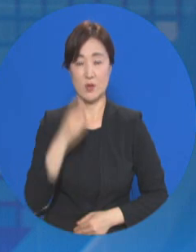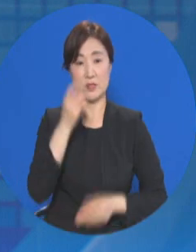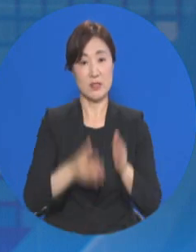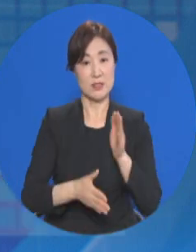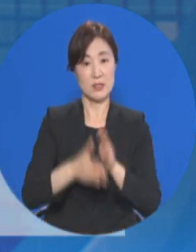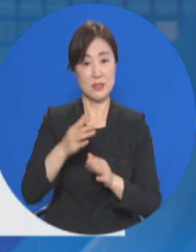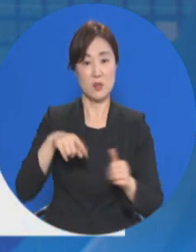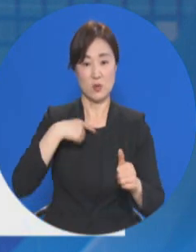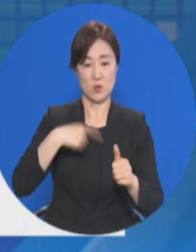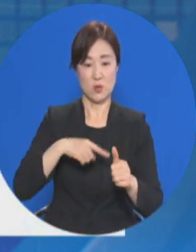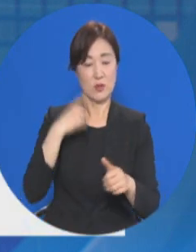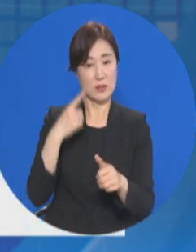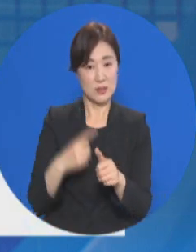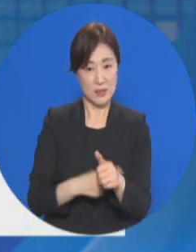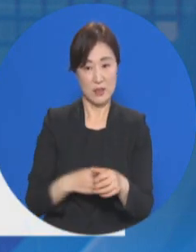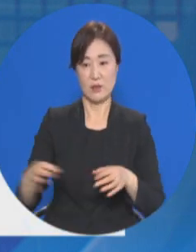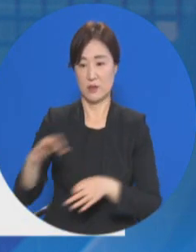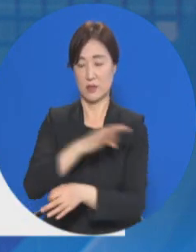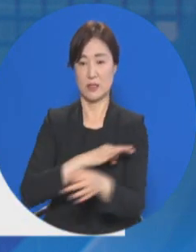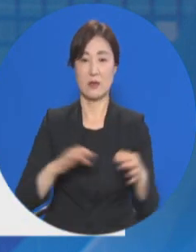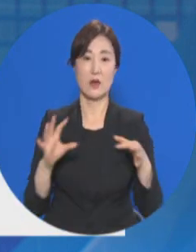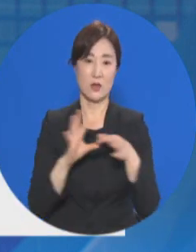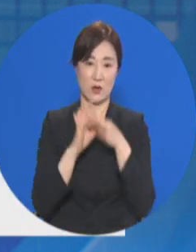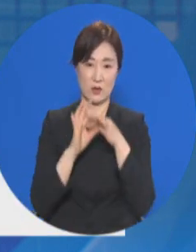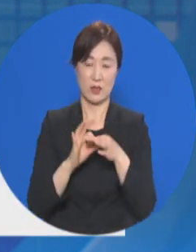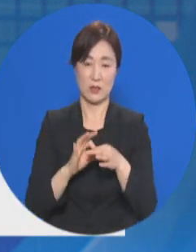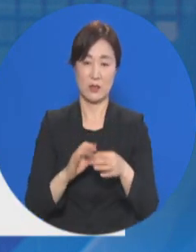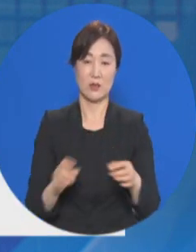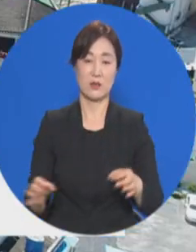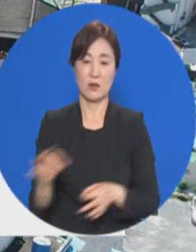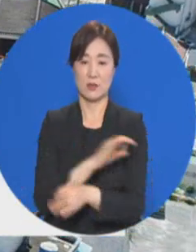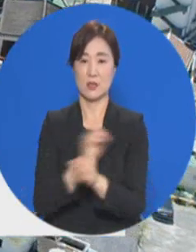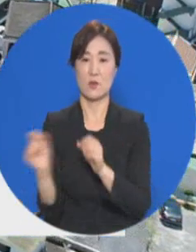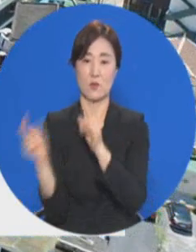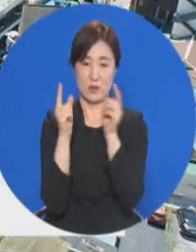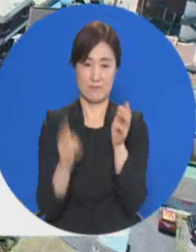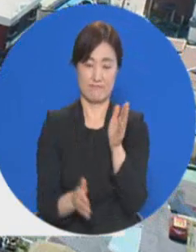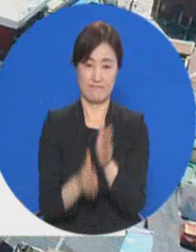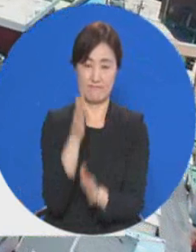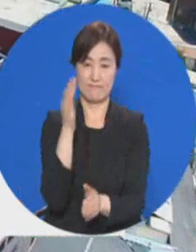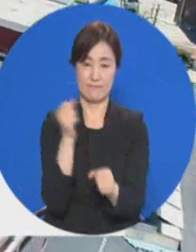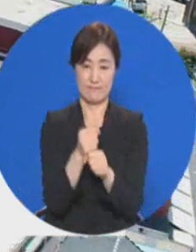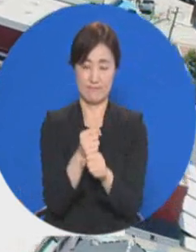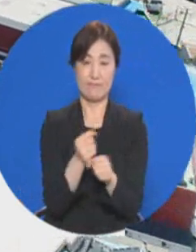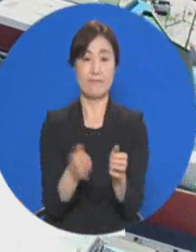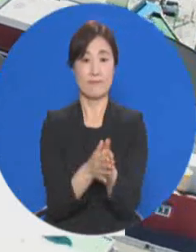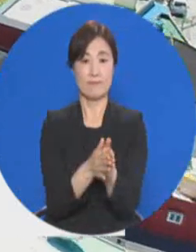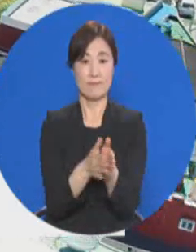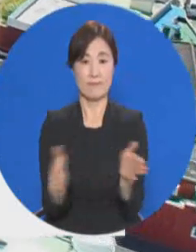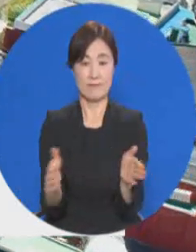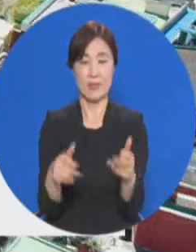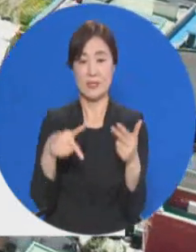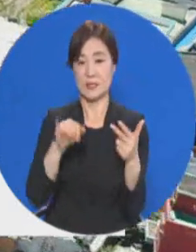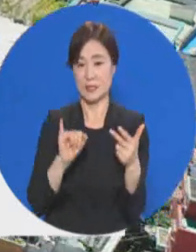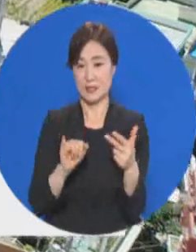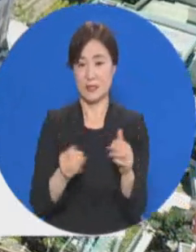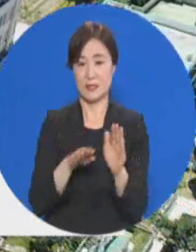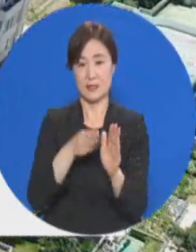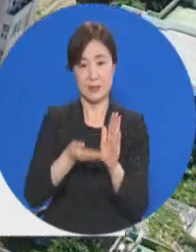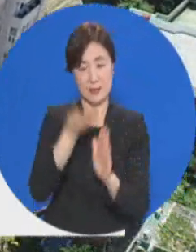순천시가 교육, 생태, 경제가 연계된 경제활력 도시 구축에 나섭니다. 순천시는 민선 7기